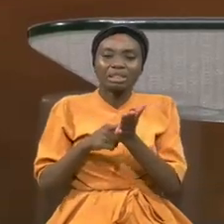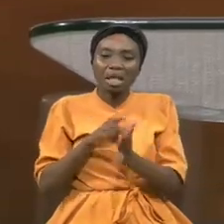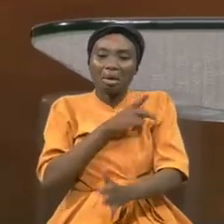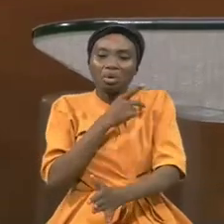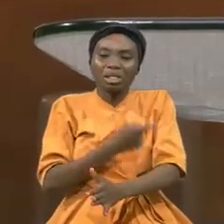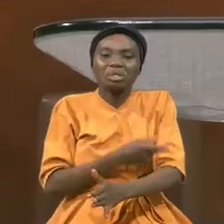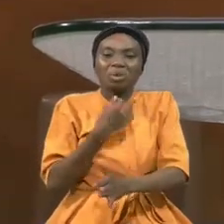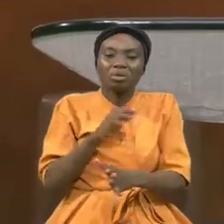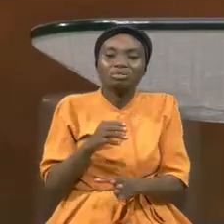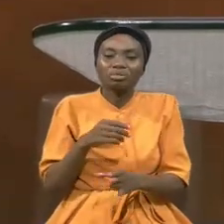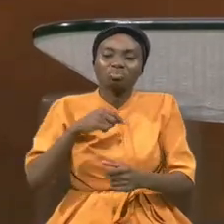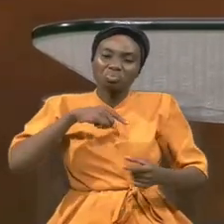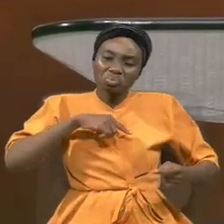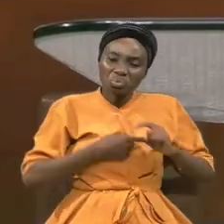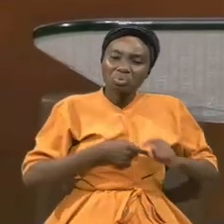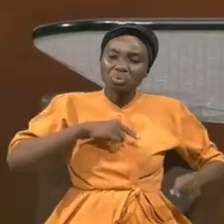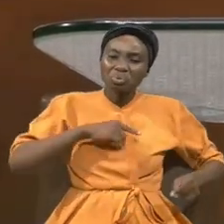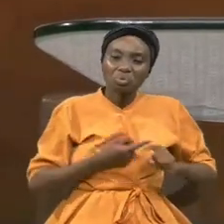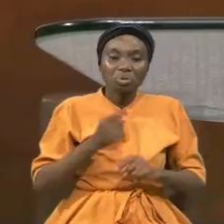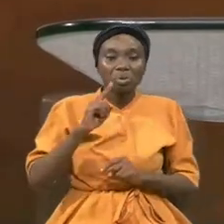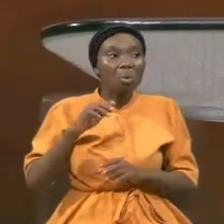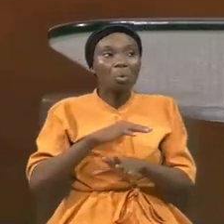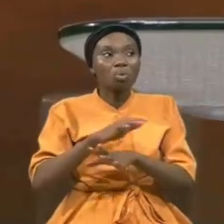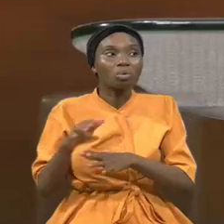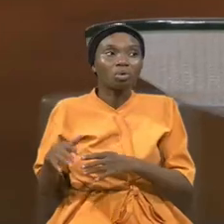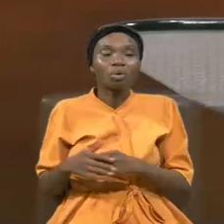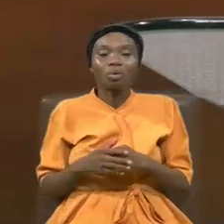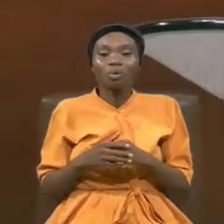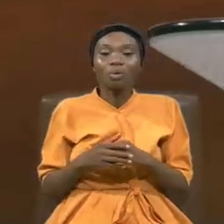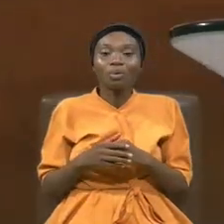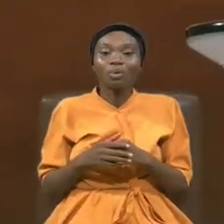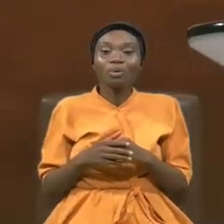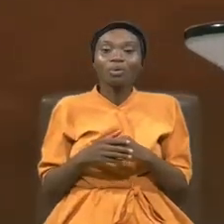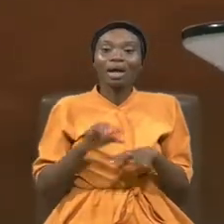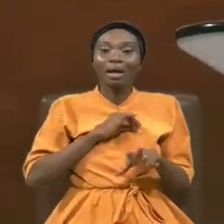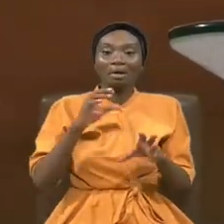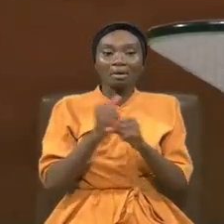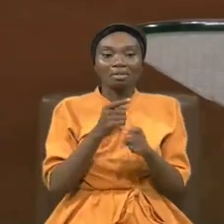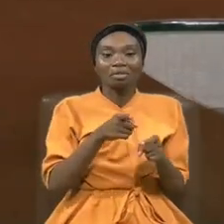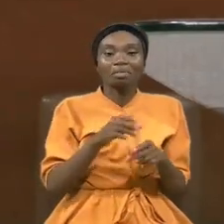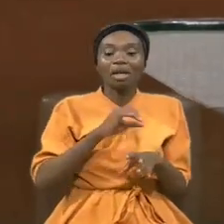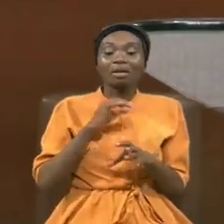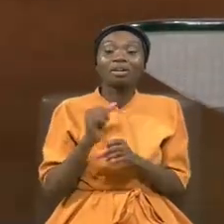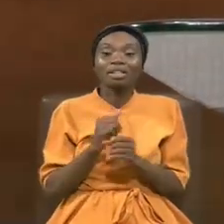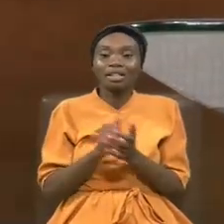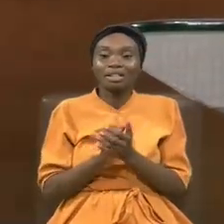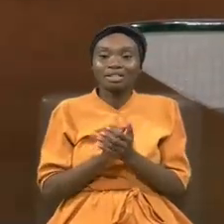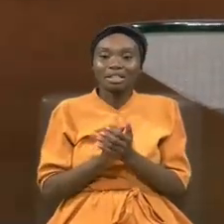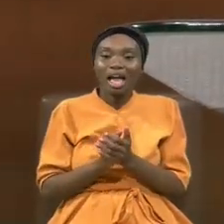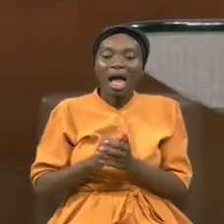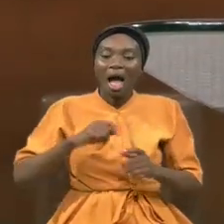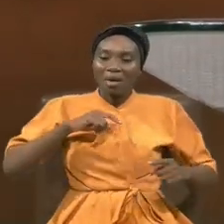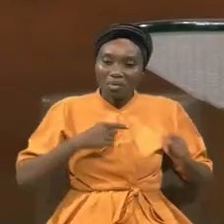oui, nous ne concevons pas les murmures, la rancune de ceci et de cela, la rancune contre